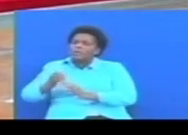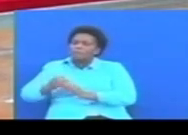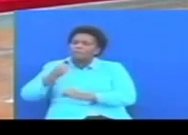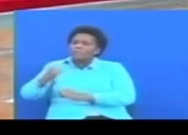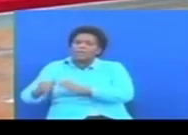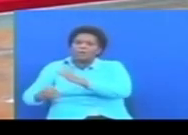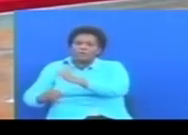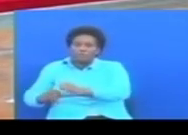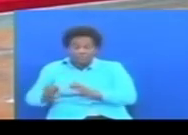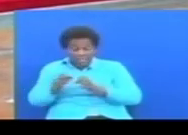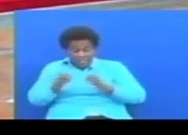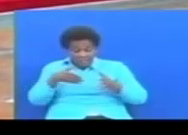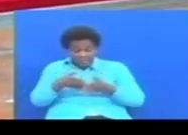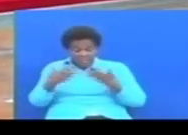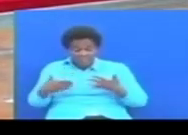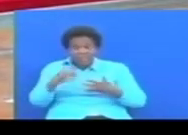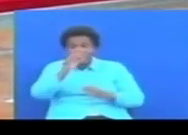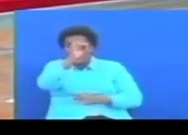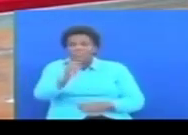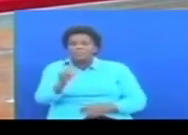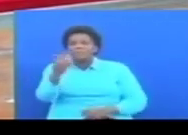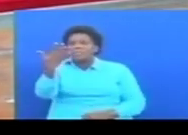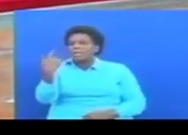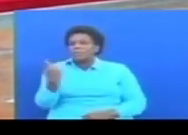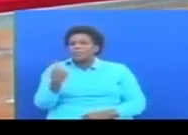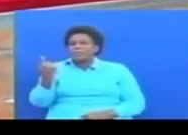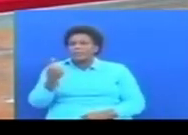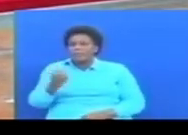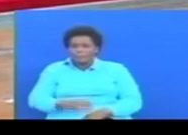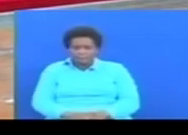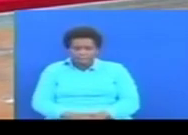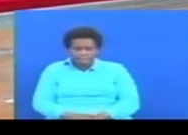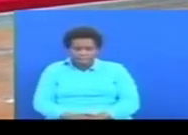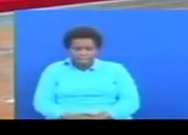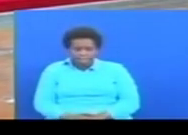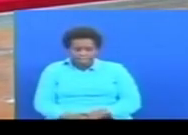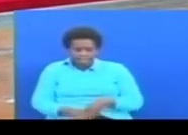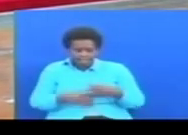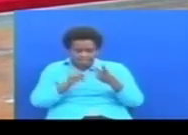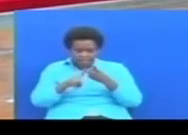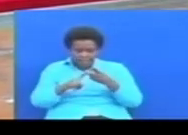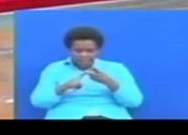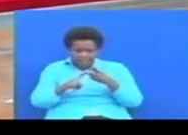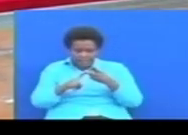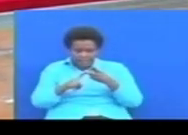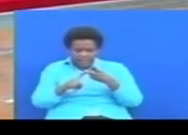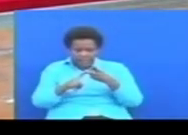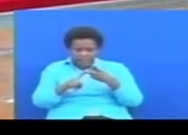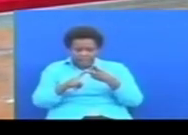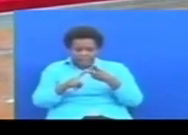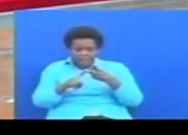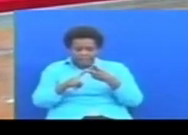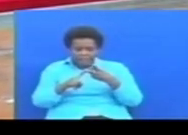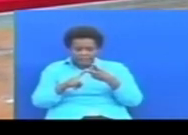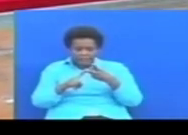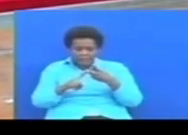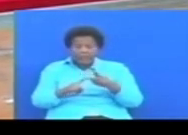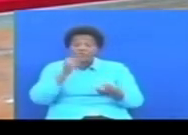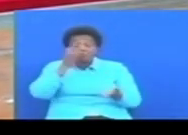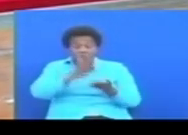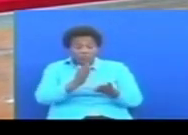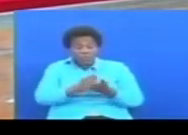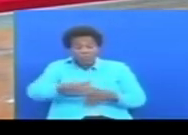kutoa 5%. Mheshimiwa Naibu Spika, swali lake la pili, ni kweli kwamba maeneo ya Liwale